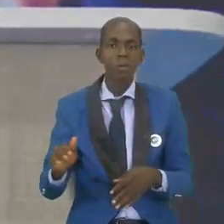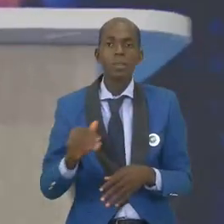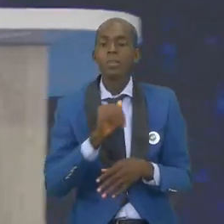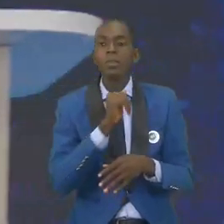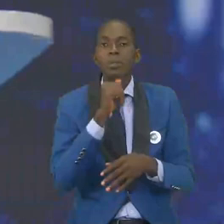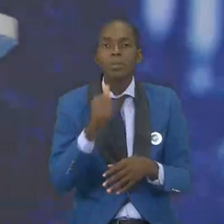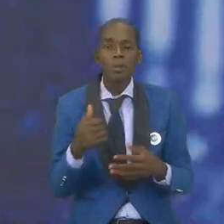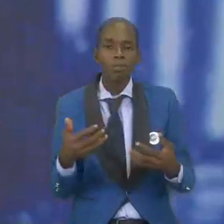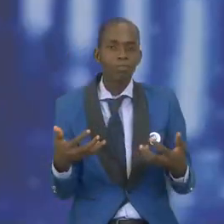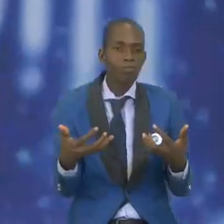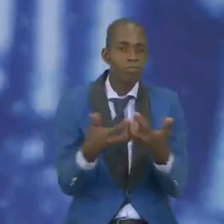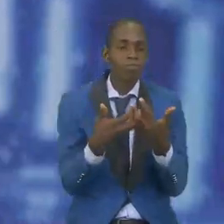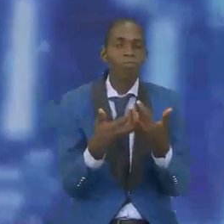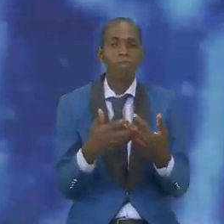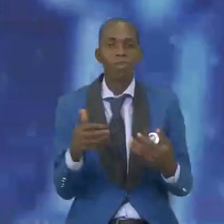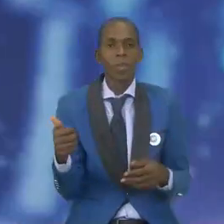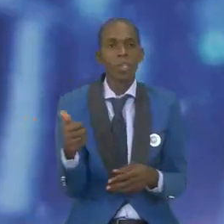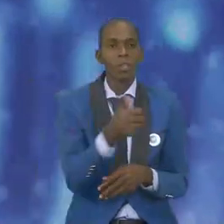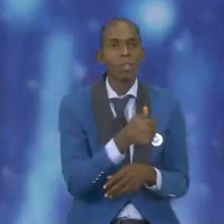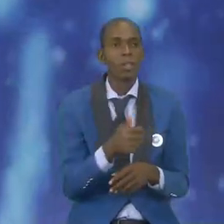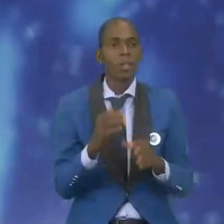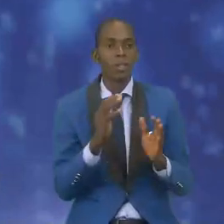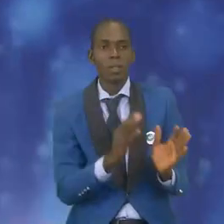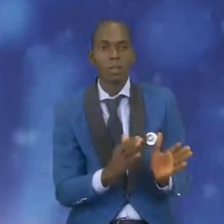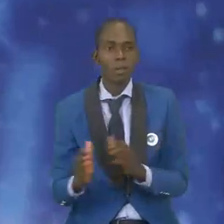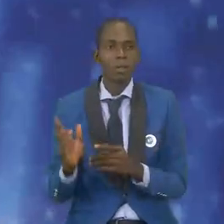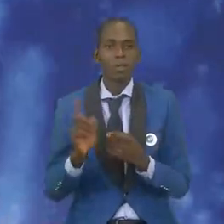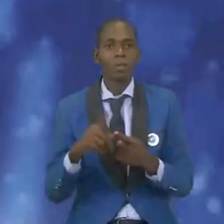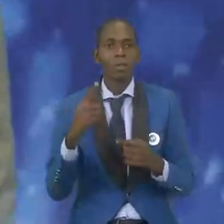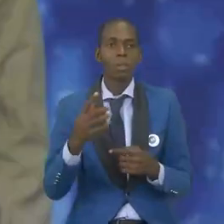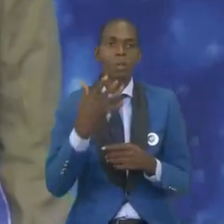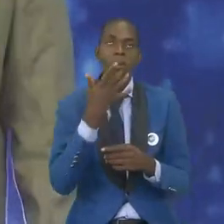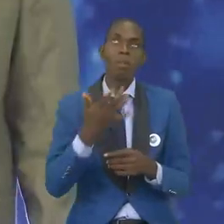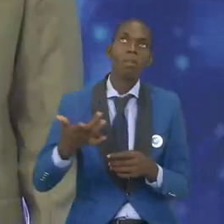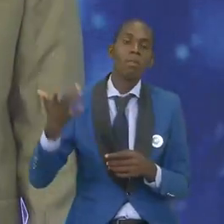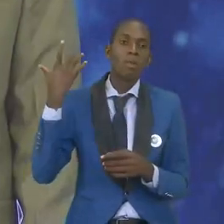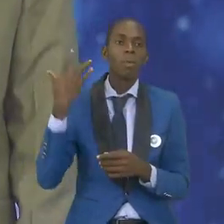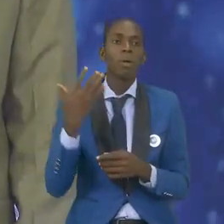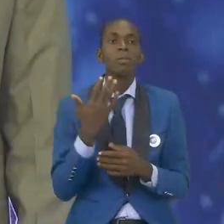verset 14. 1 Pierre 1, 14.